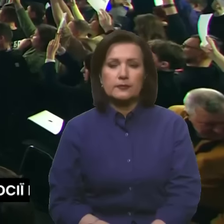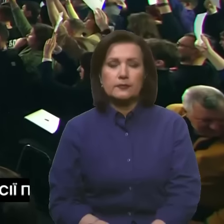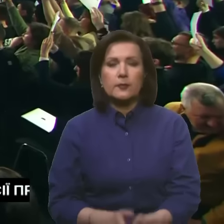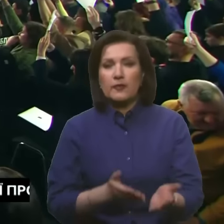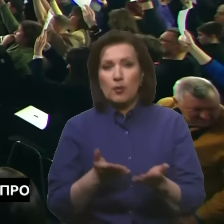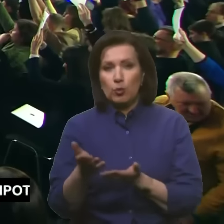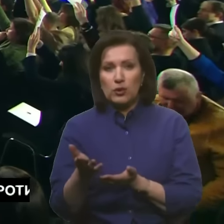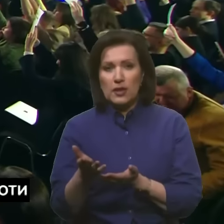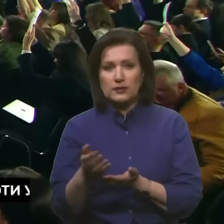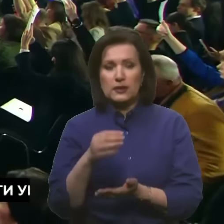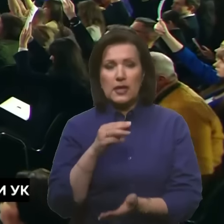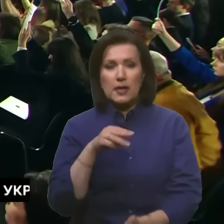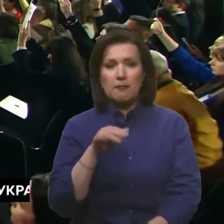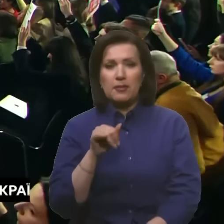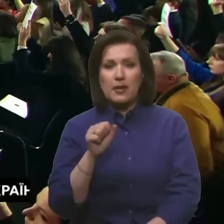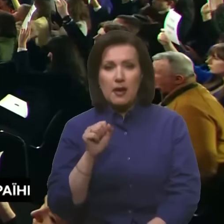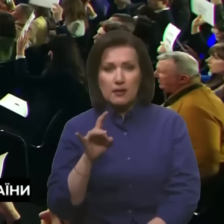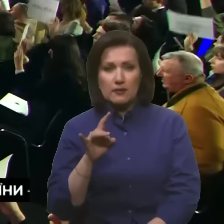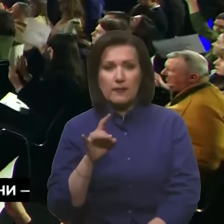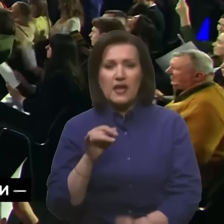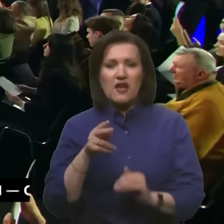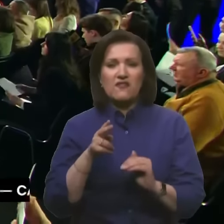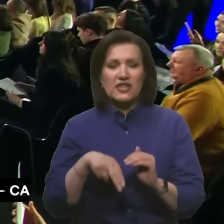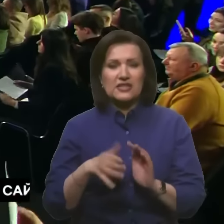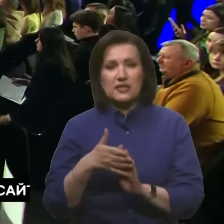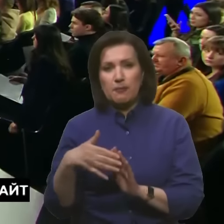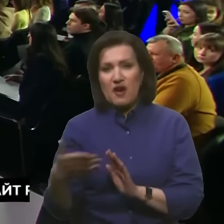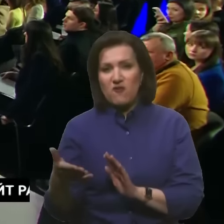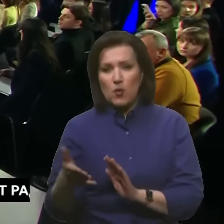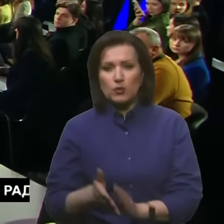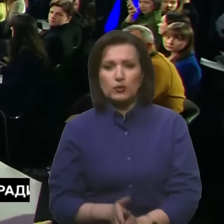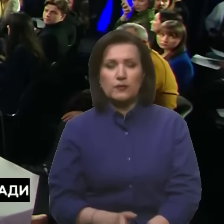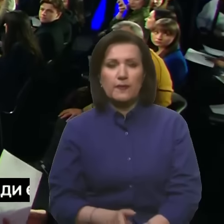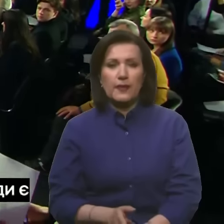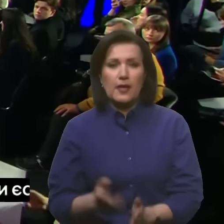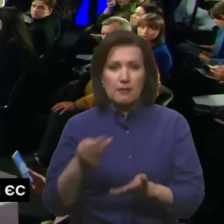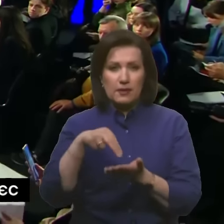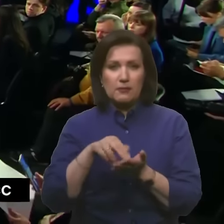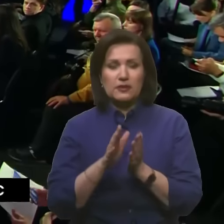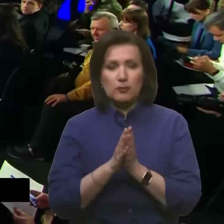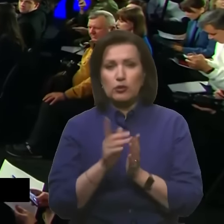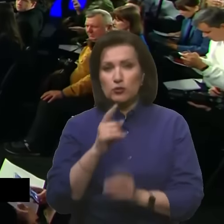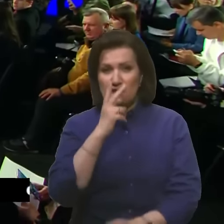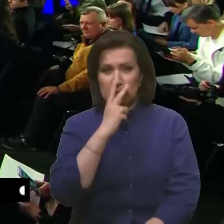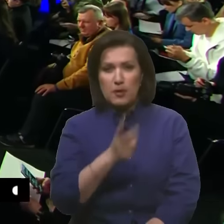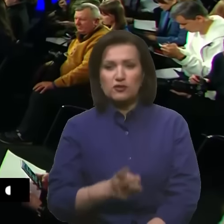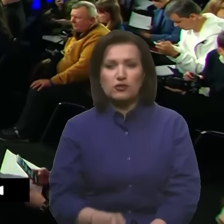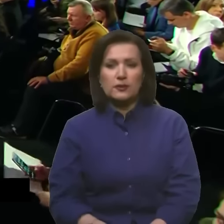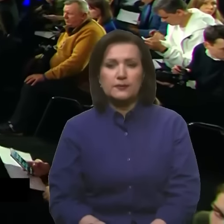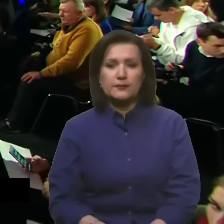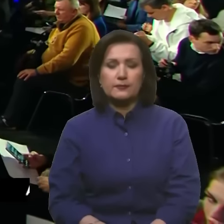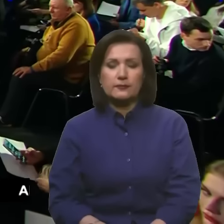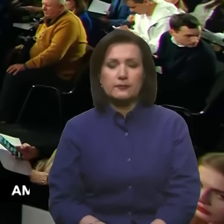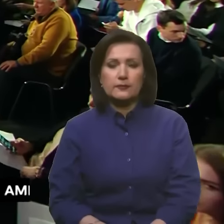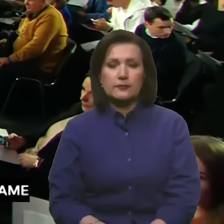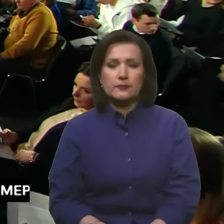Будь ласка, NPR в самому кінці праворуч. Підніміться, будь ласка, щоб вас бачили.